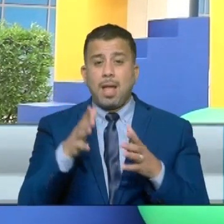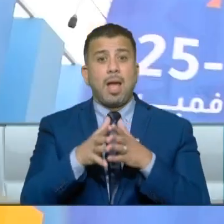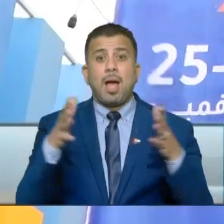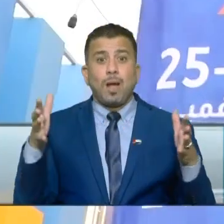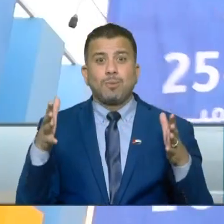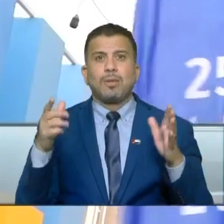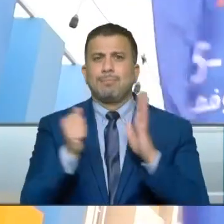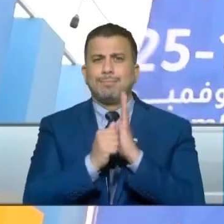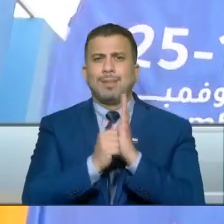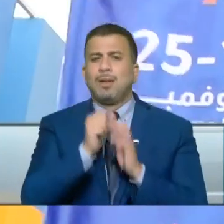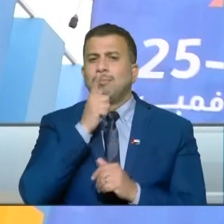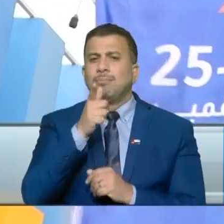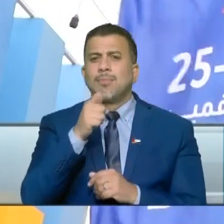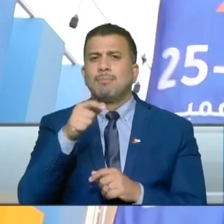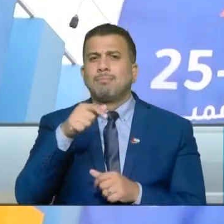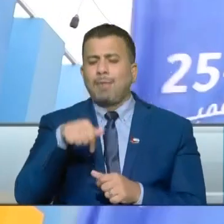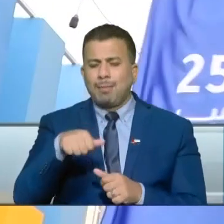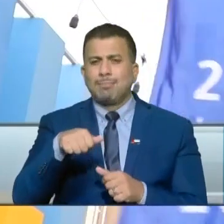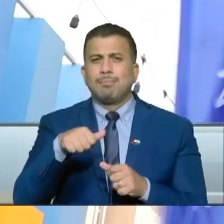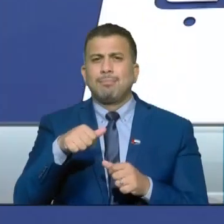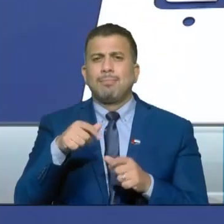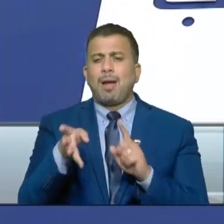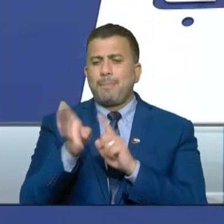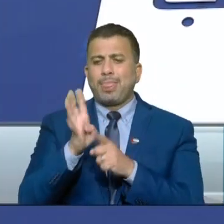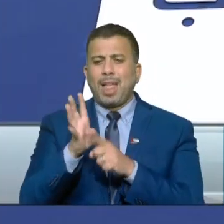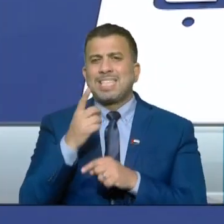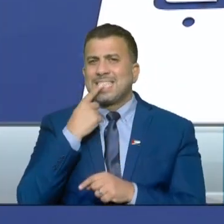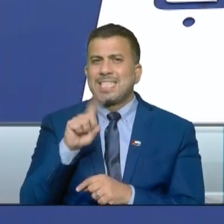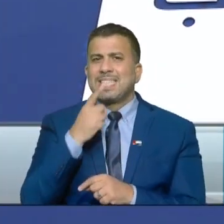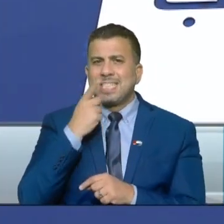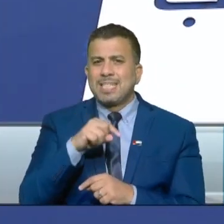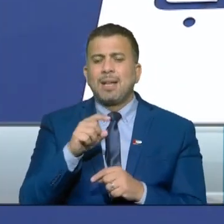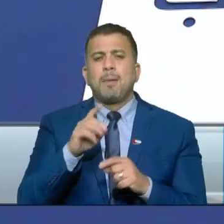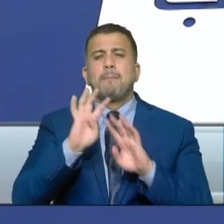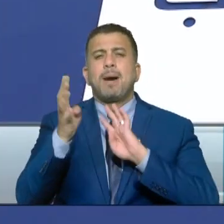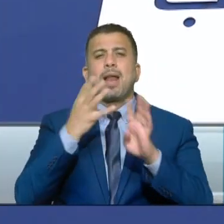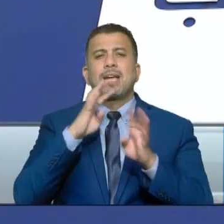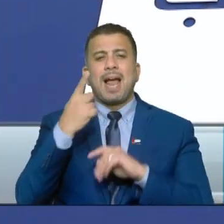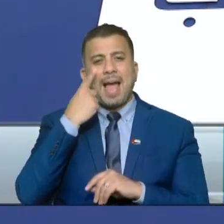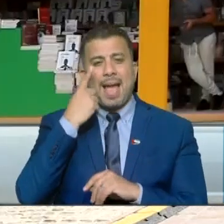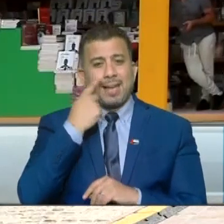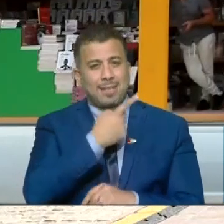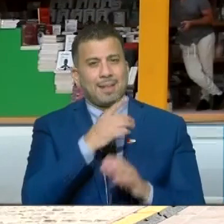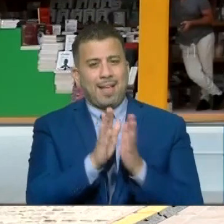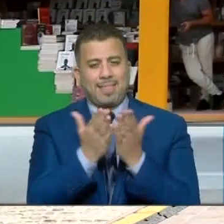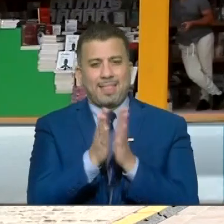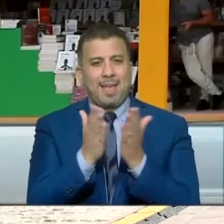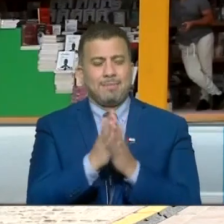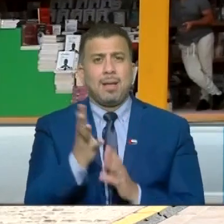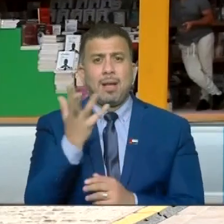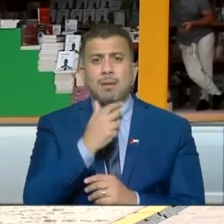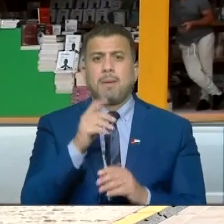من الدار تتواصل فعاليات الدوره الرابعه عش من مهرجان العين للكتاب باكثر من 400